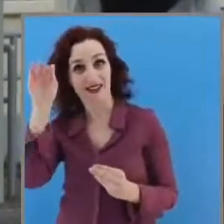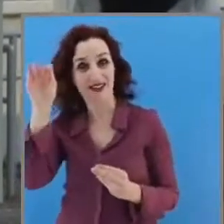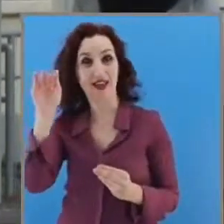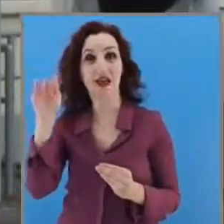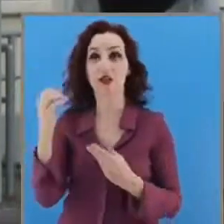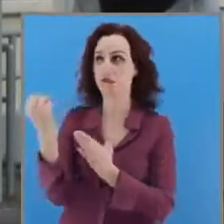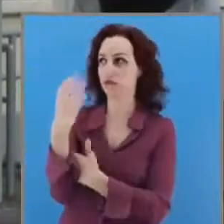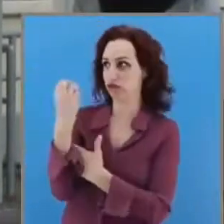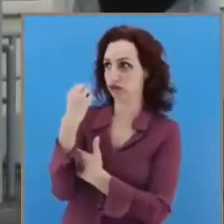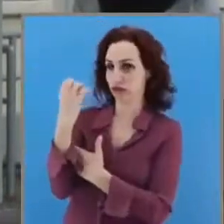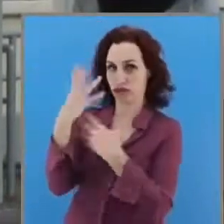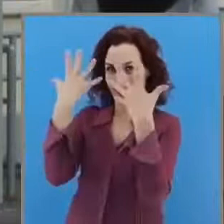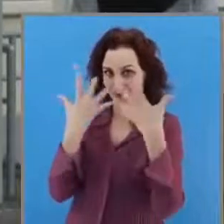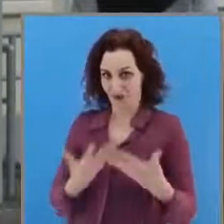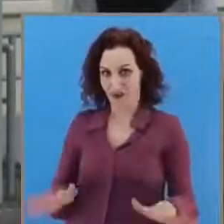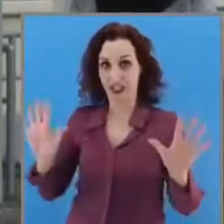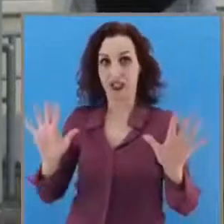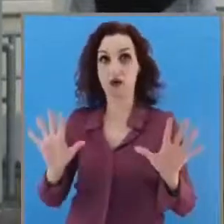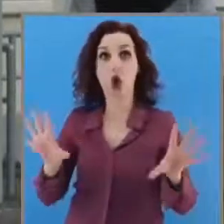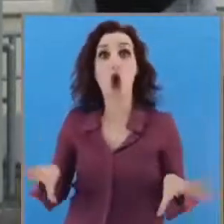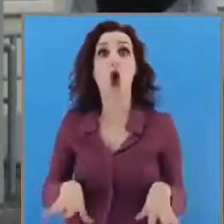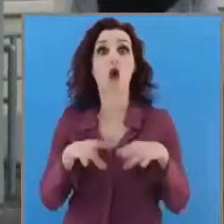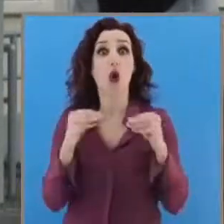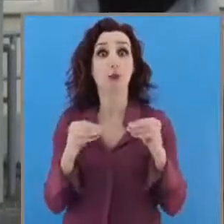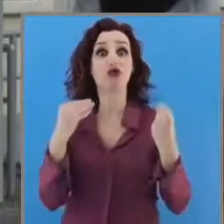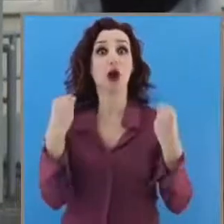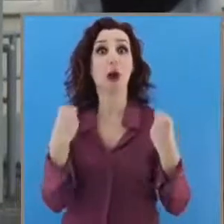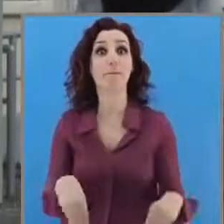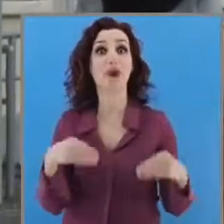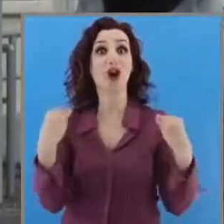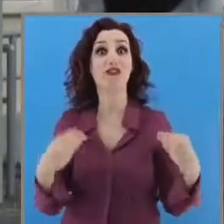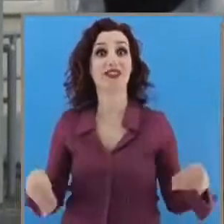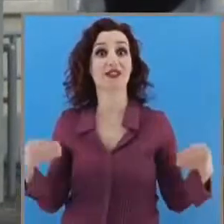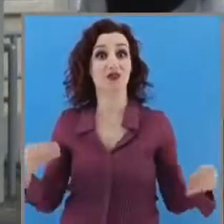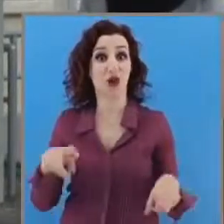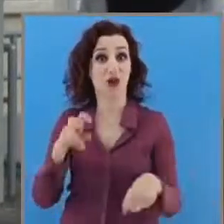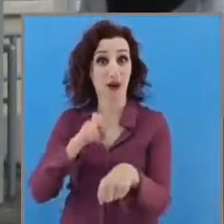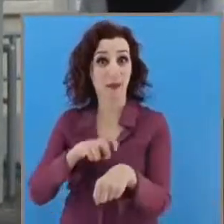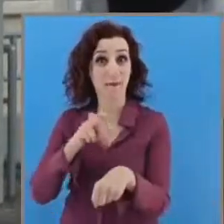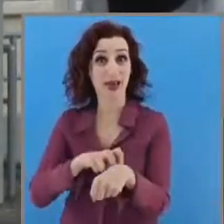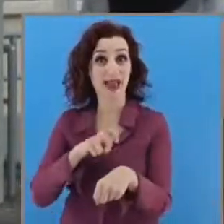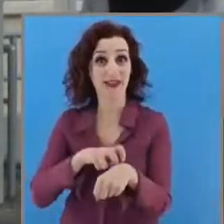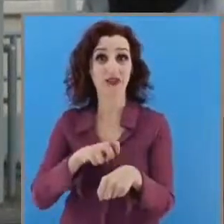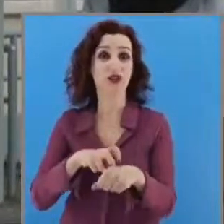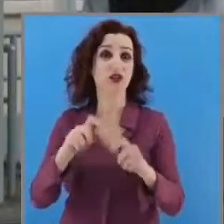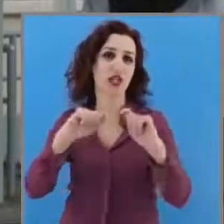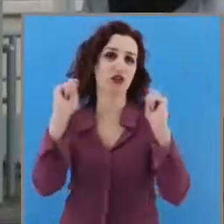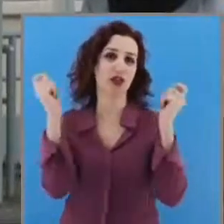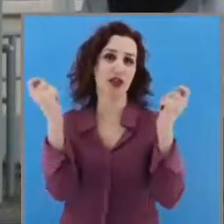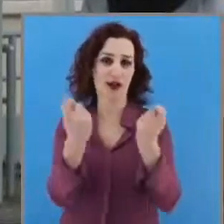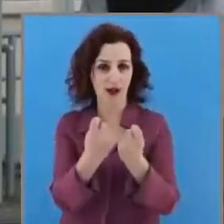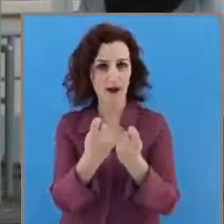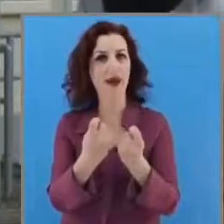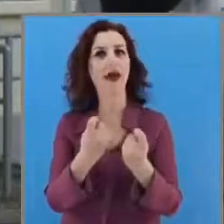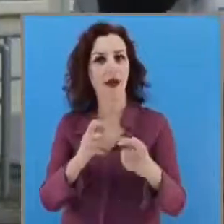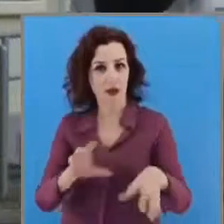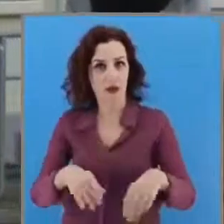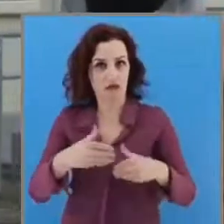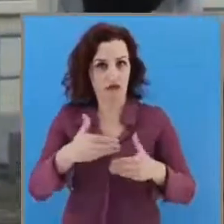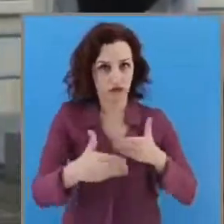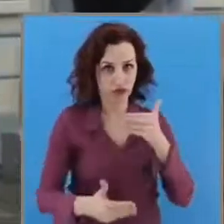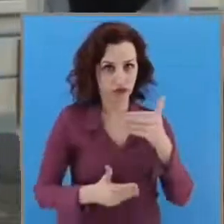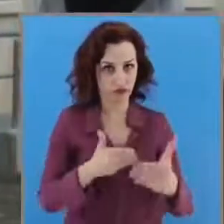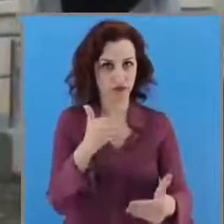formativo, stanno entrando nella professione medica di medici di medicina generale e sono quindi persone